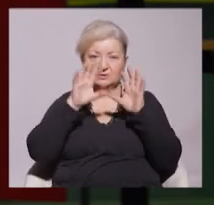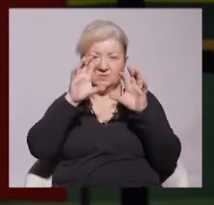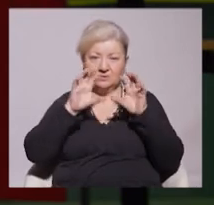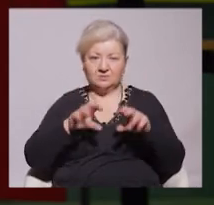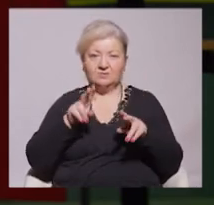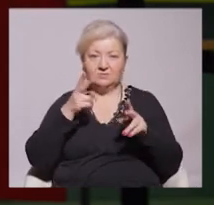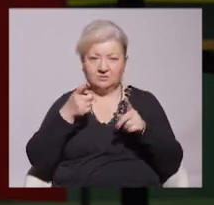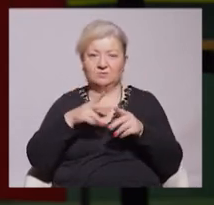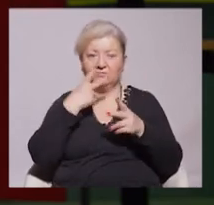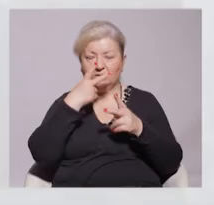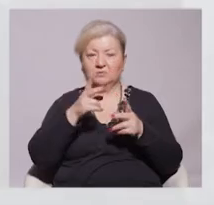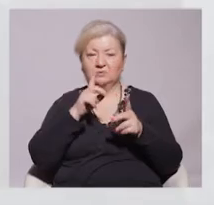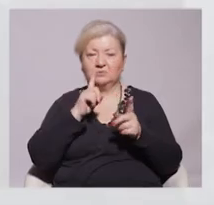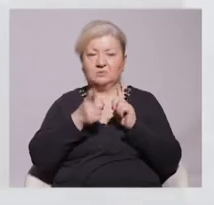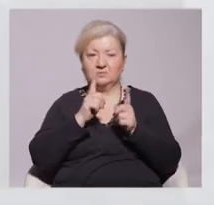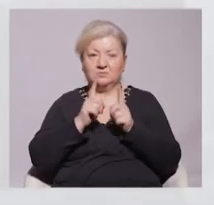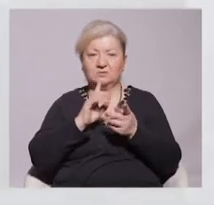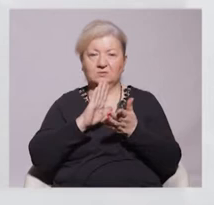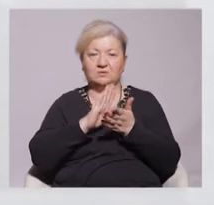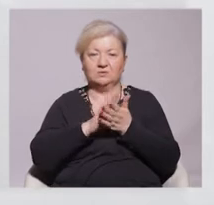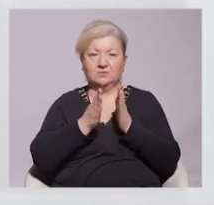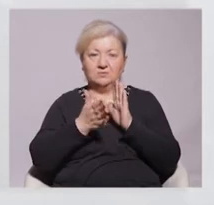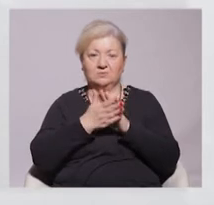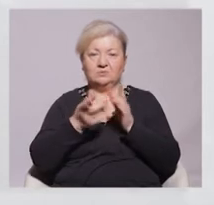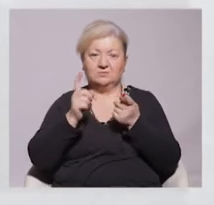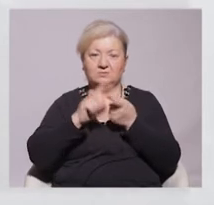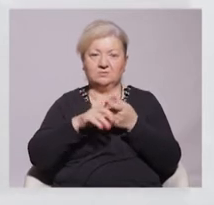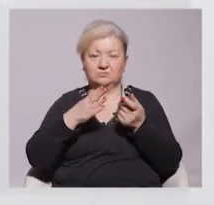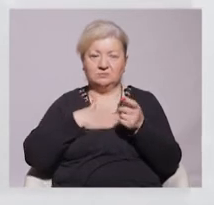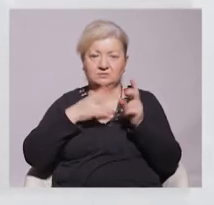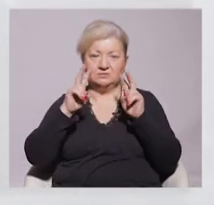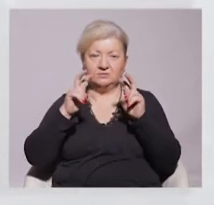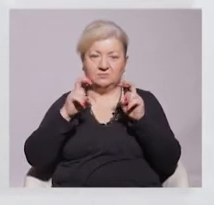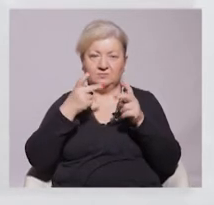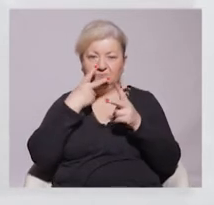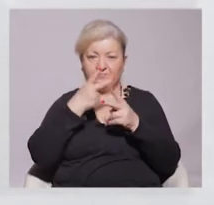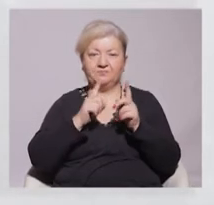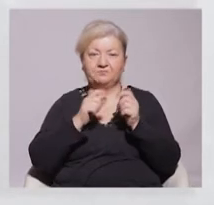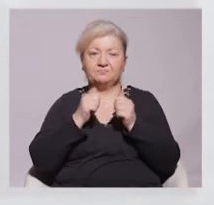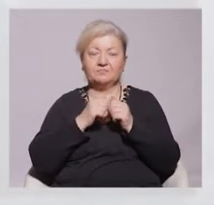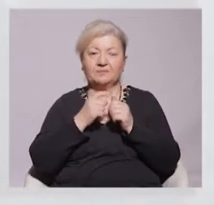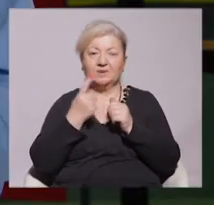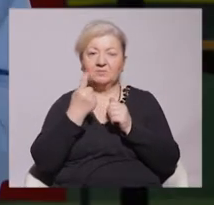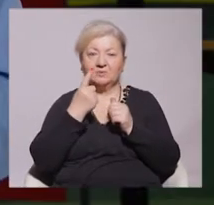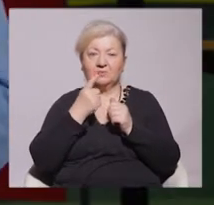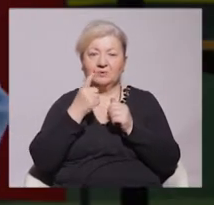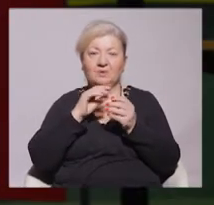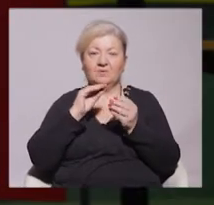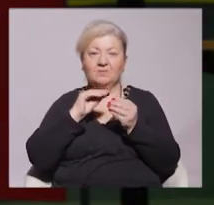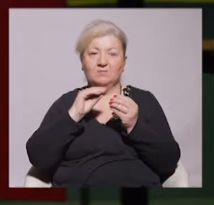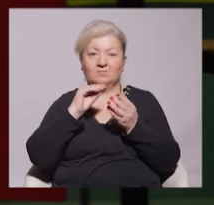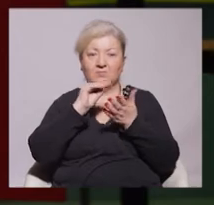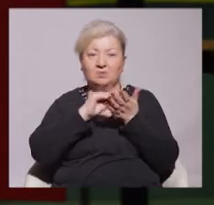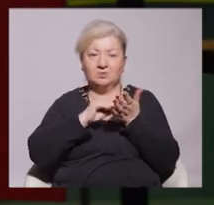თქმა უნდა, რეალურ სიტუაციებს დაკავშირებულს ჩვენს თემატიკასთან. სანამ პირველ ამოცანის პირობას